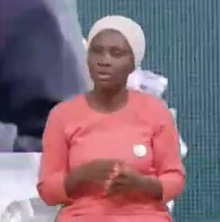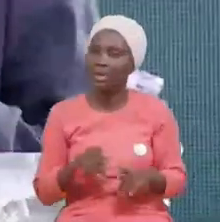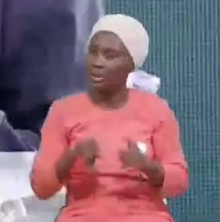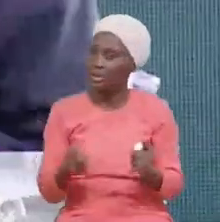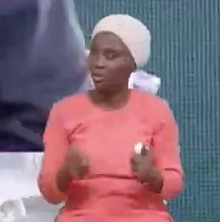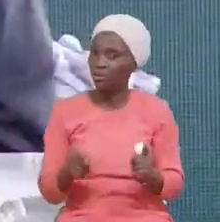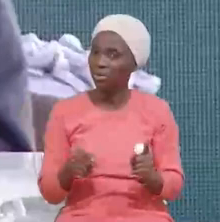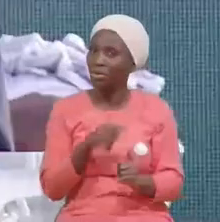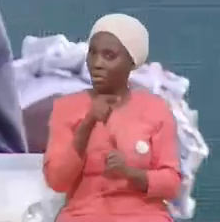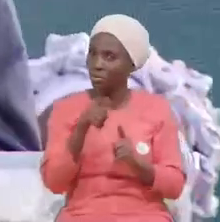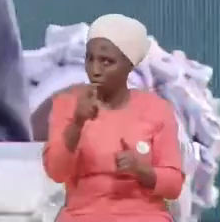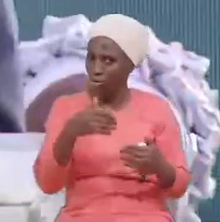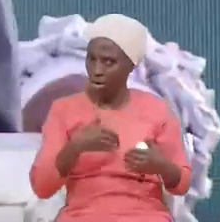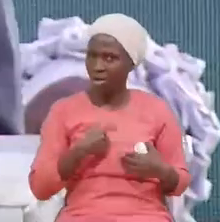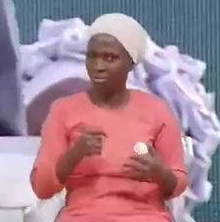Et quand vous avez